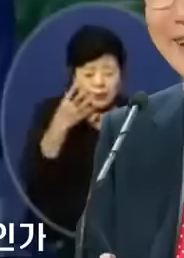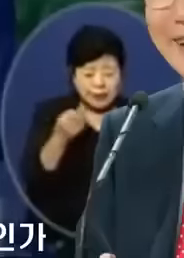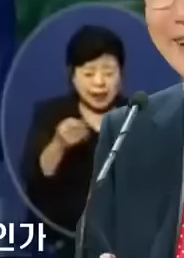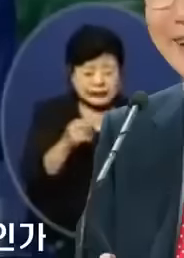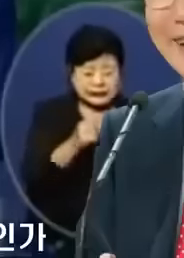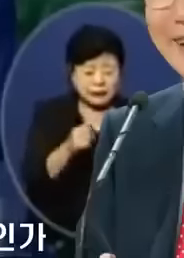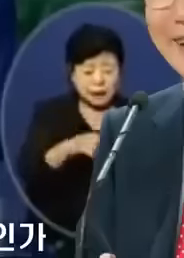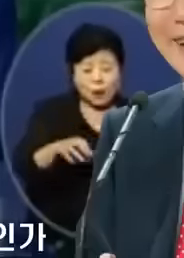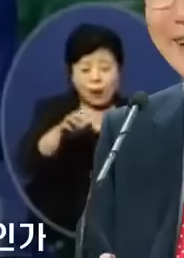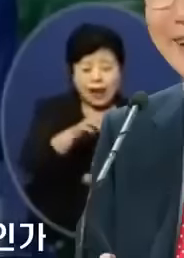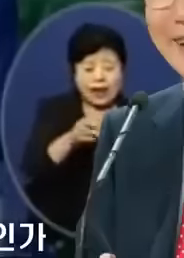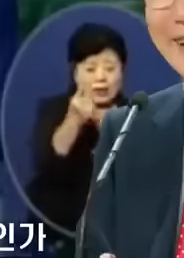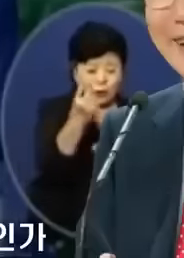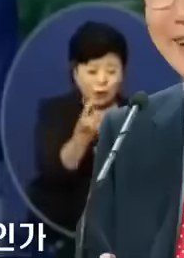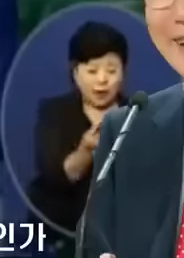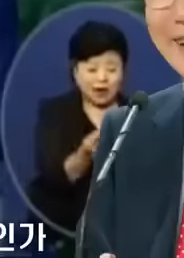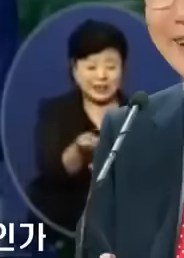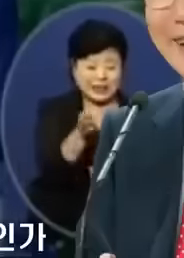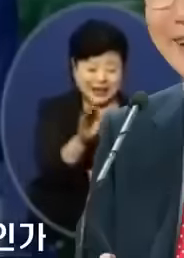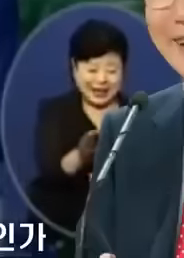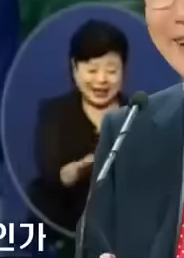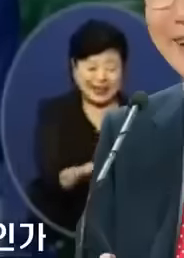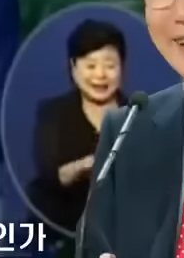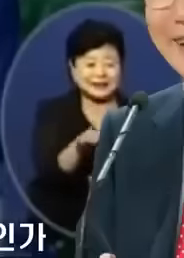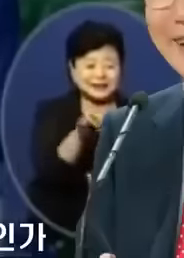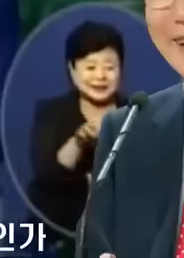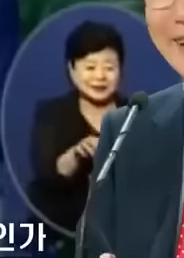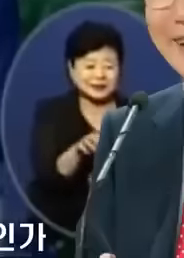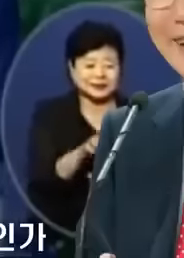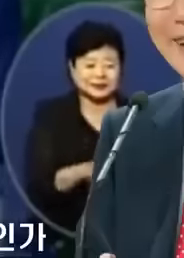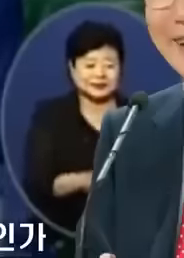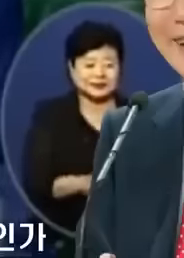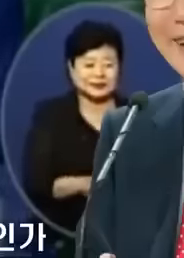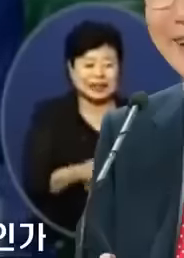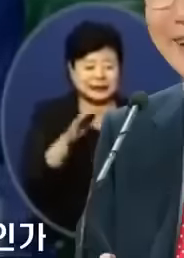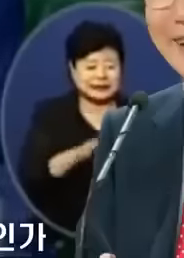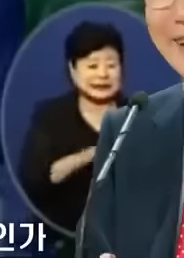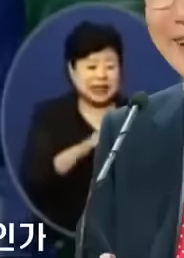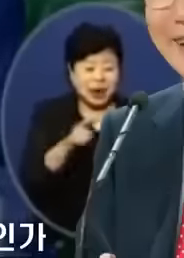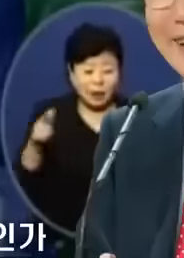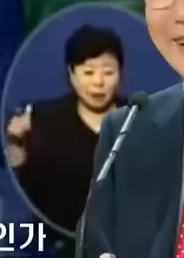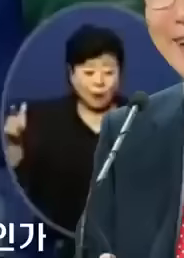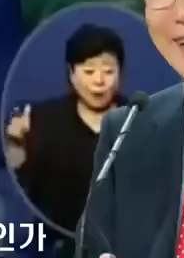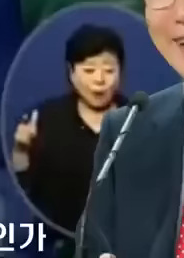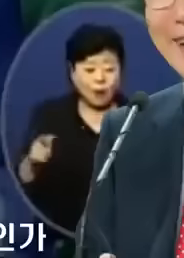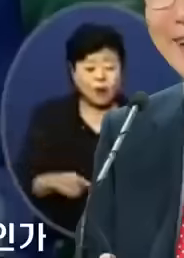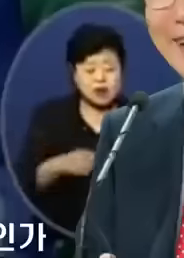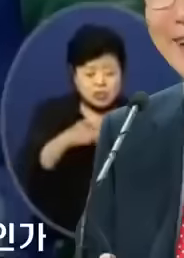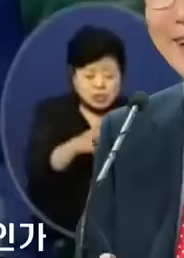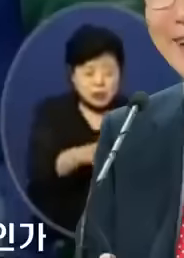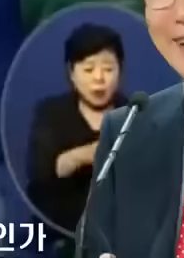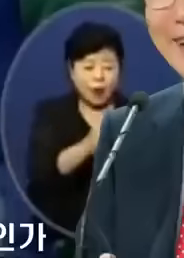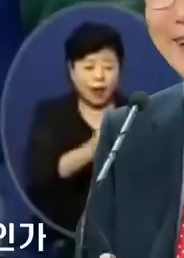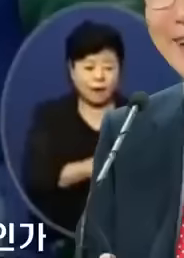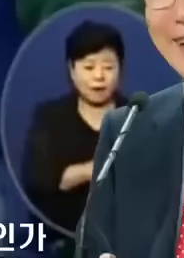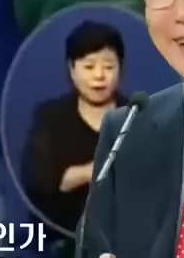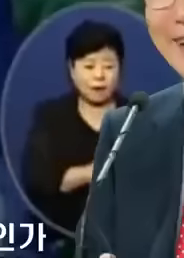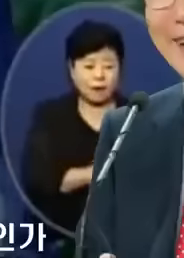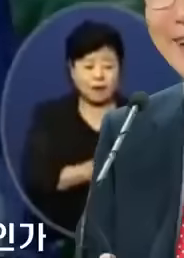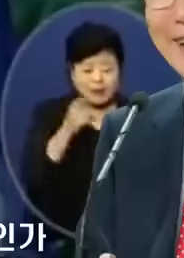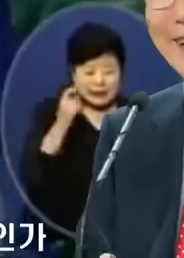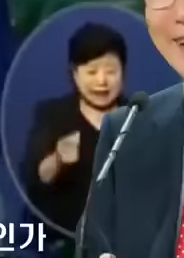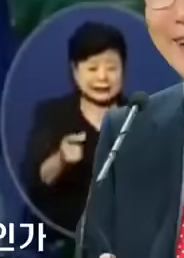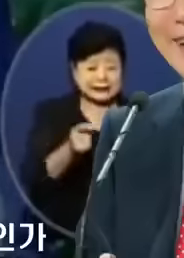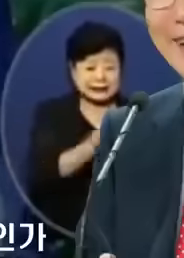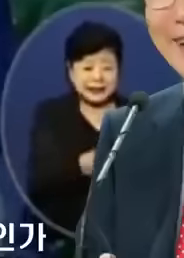많은 시험과 환난이 다가와도 거기에 지지 않고 그걸 극복하고